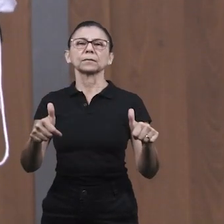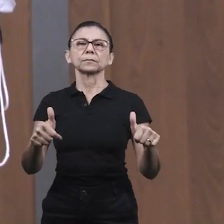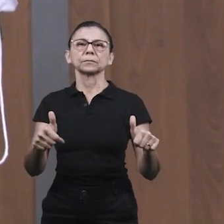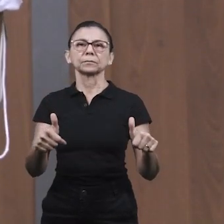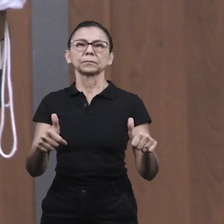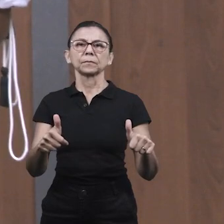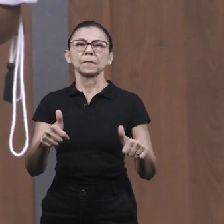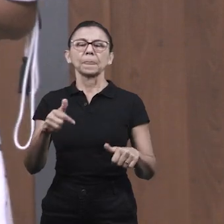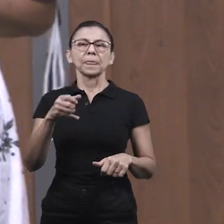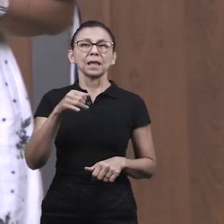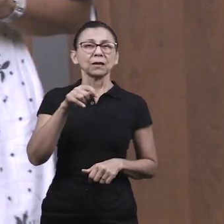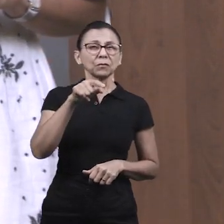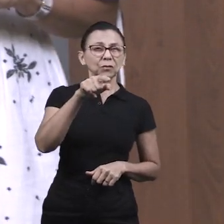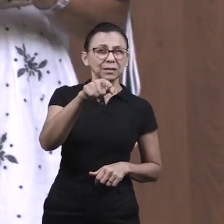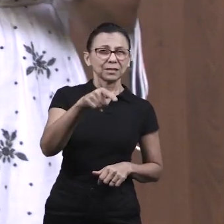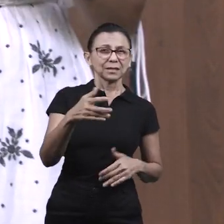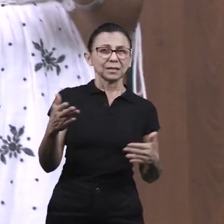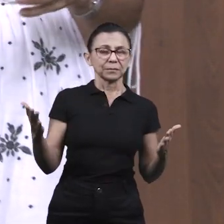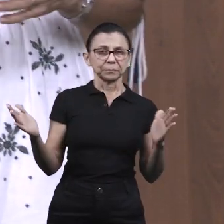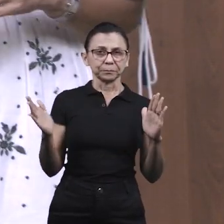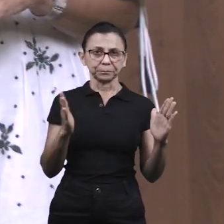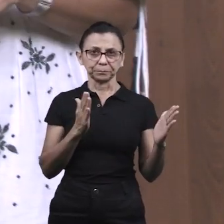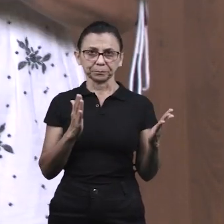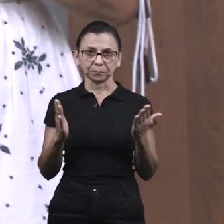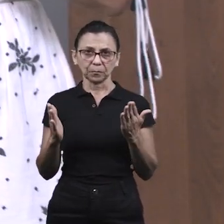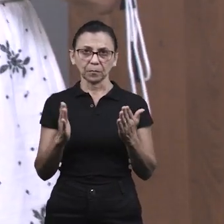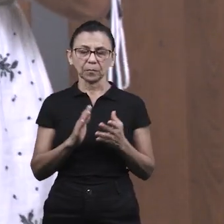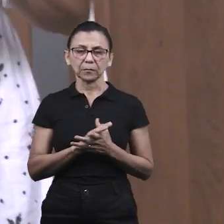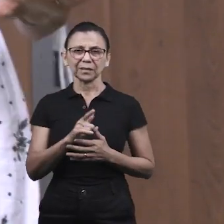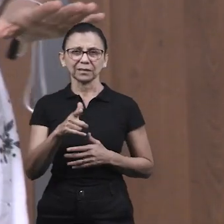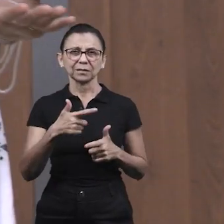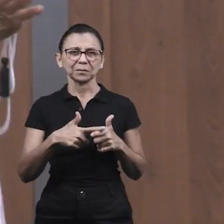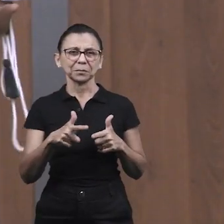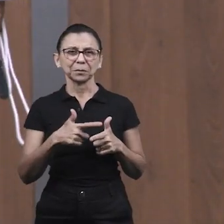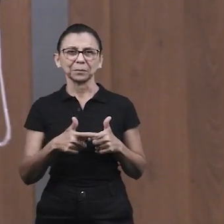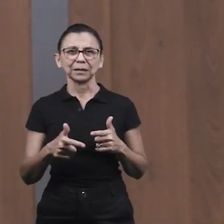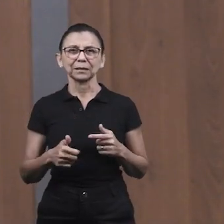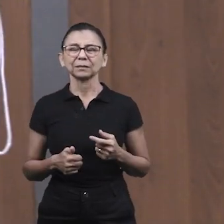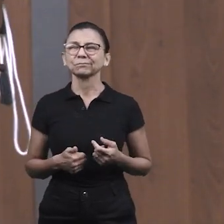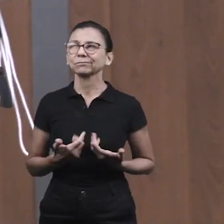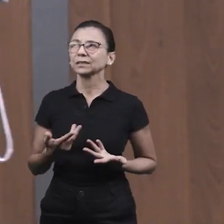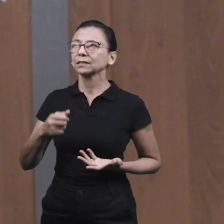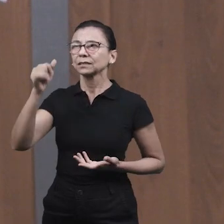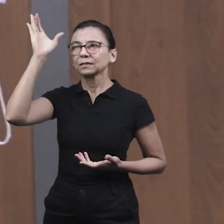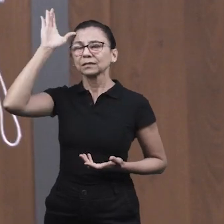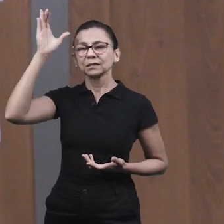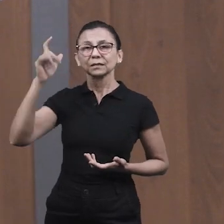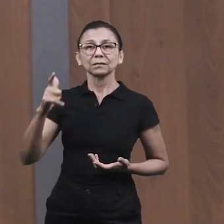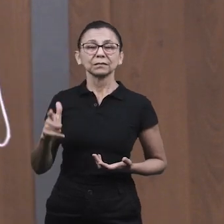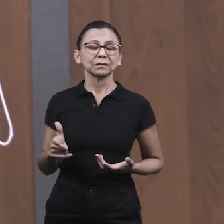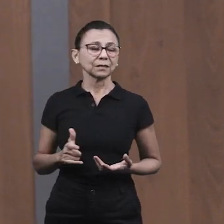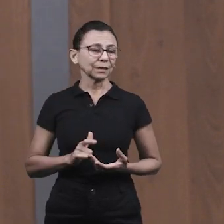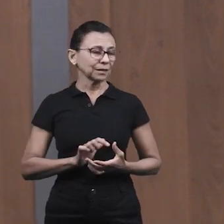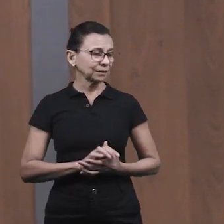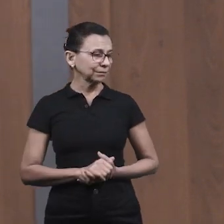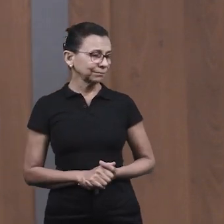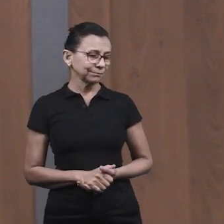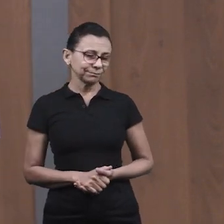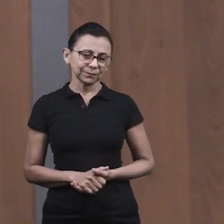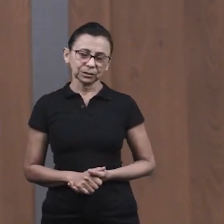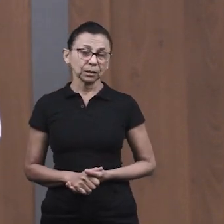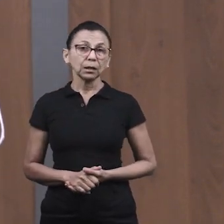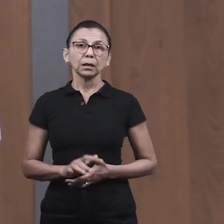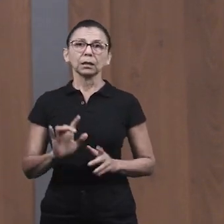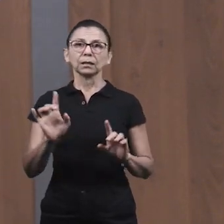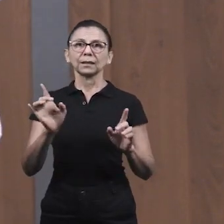problème très grand, vous pensez, ah, maintenant, tout est fini. Non, ne pensez pas comme ça. La parole